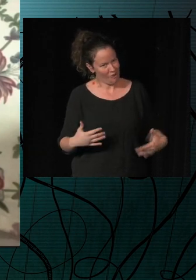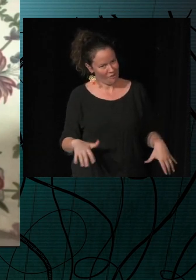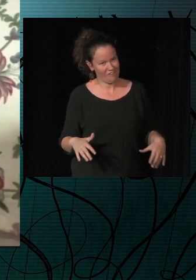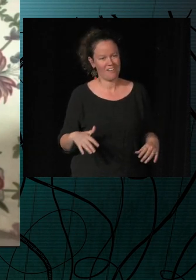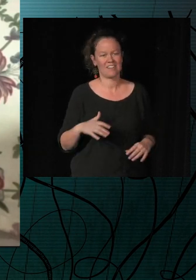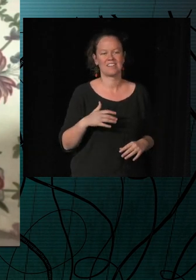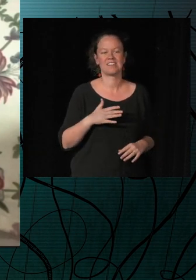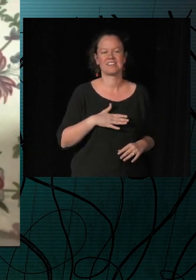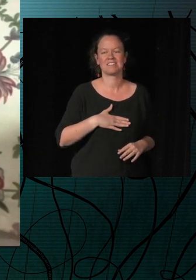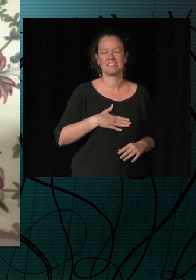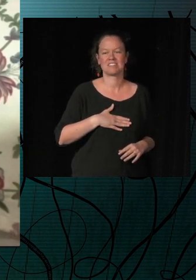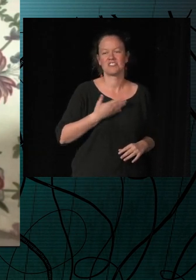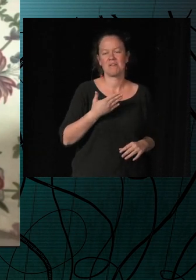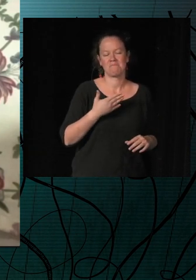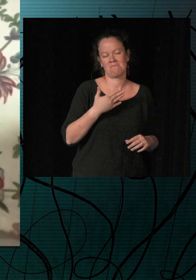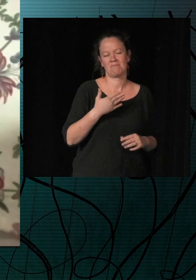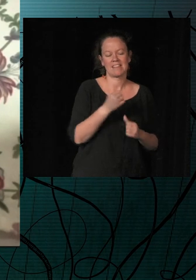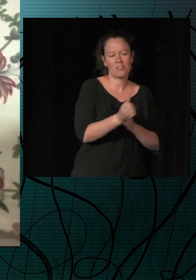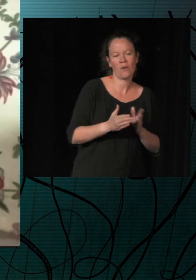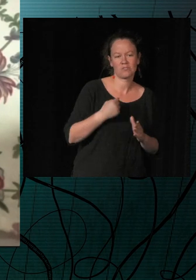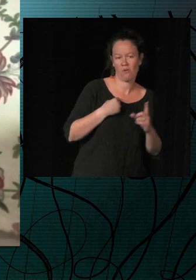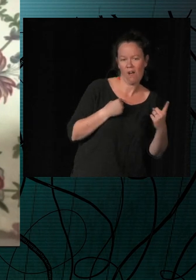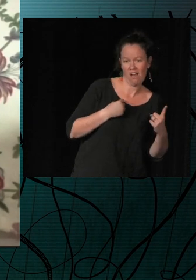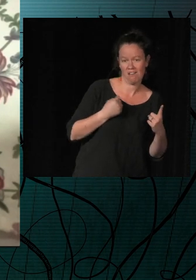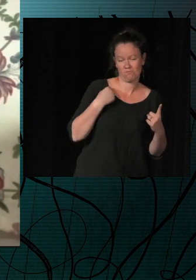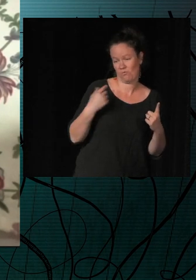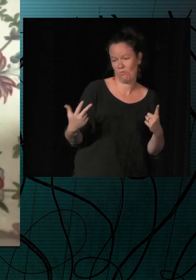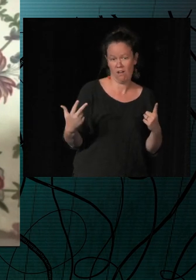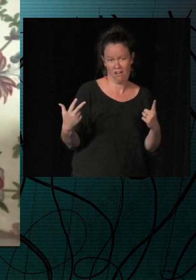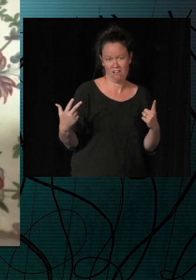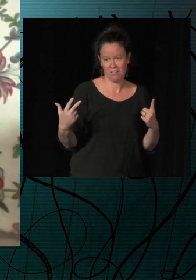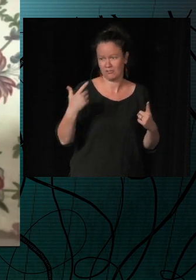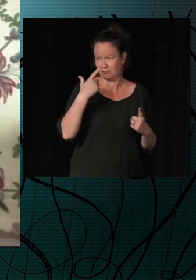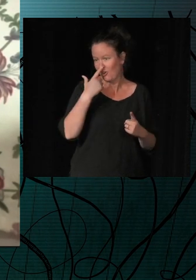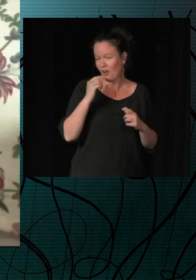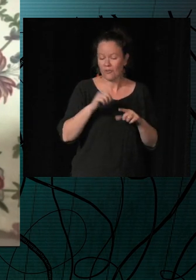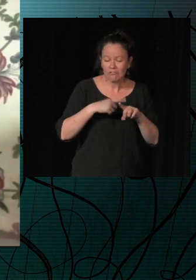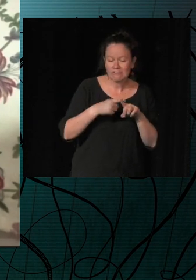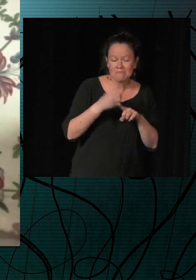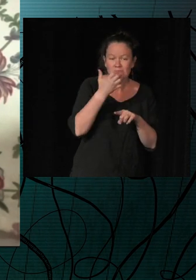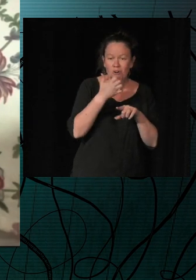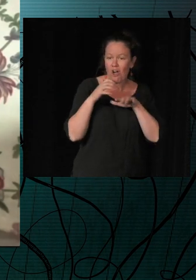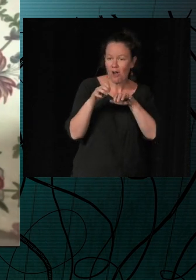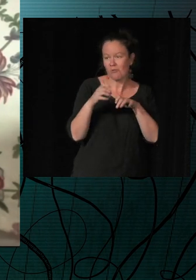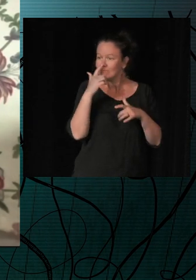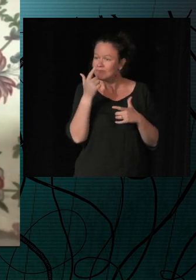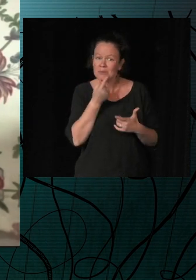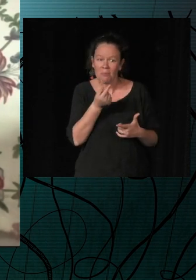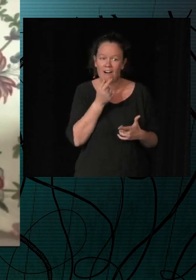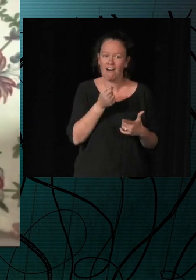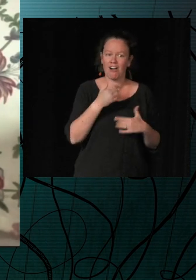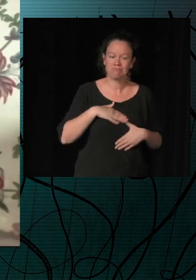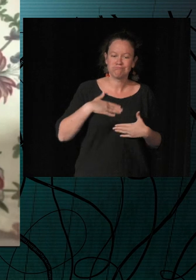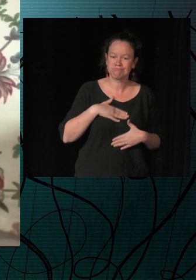la 3 en fait en vrai de vrai hein euh je trouve ça toujours un peu un peu joyeux de regarder un petit film d'horreur voilà mais c'est des